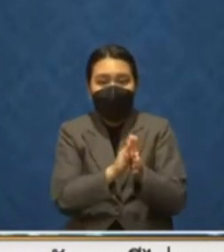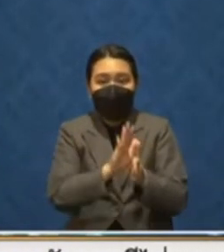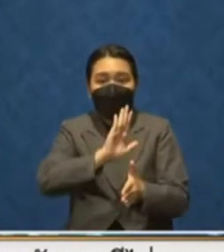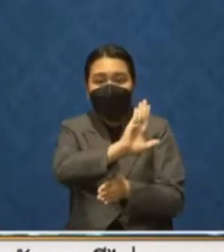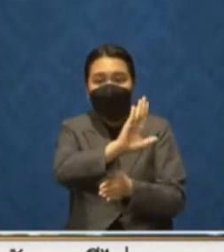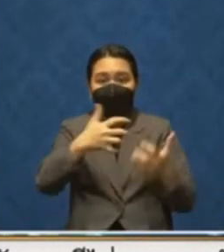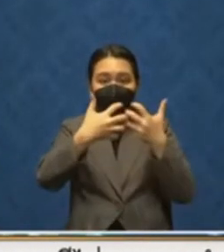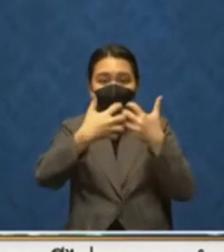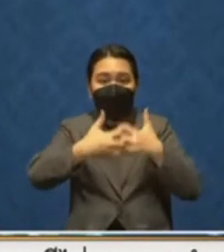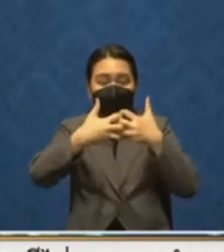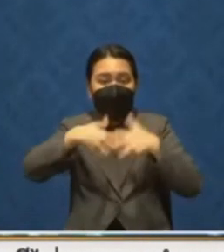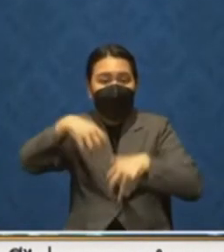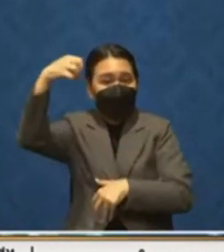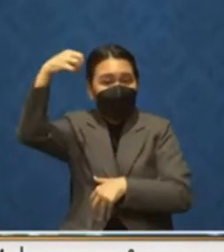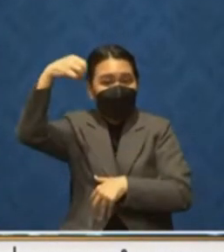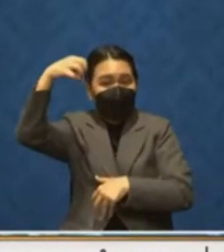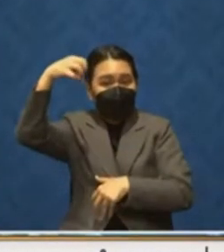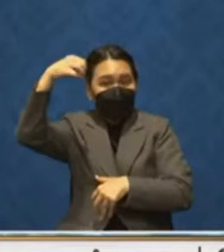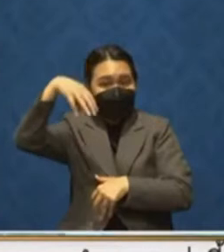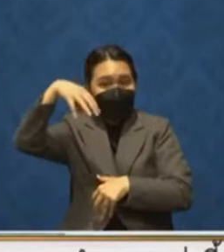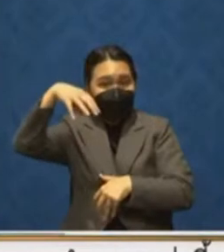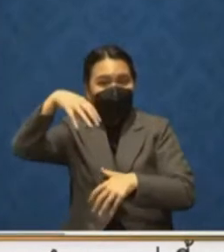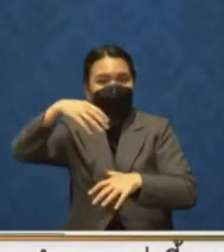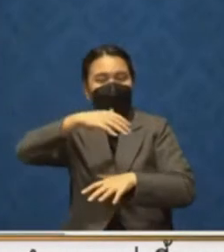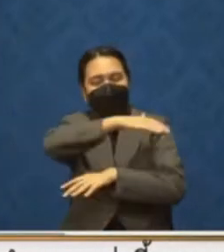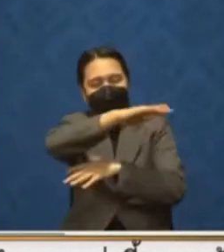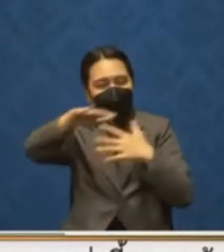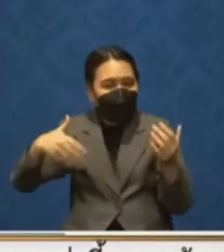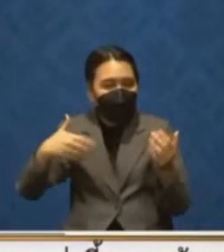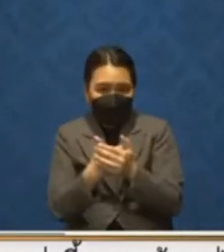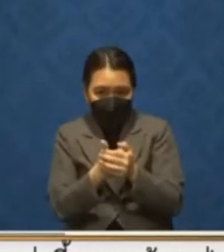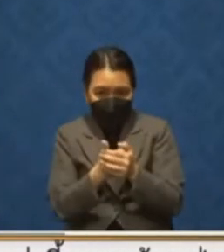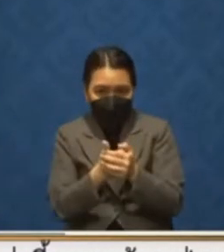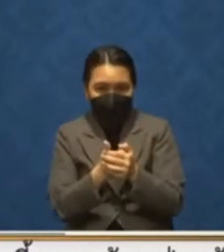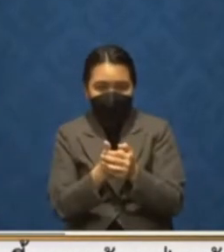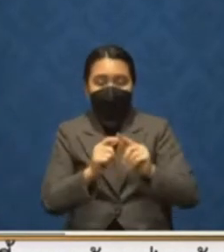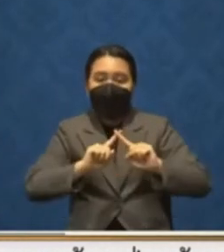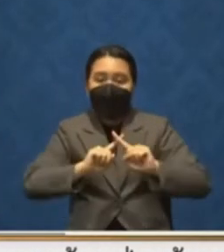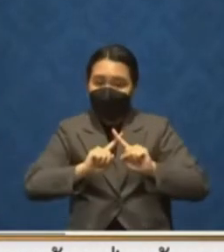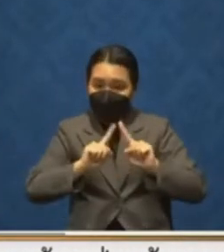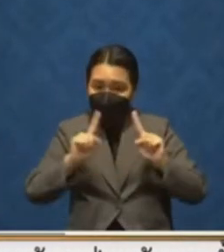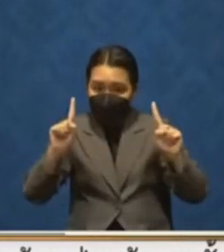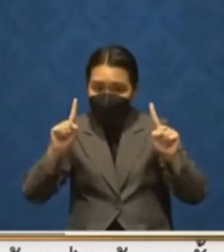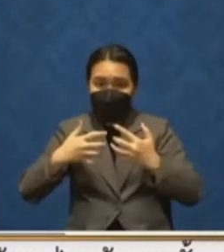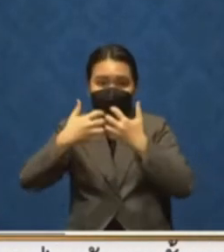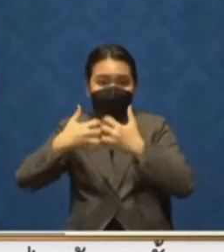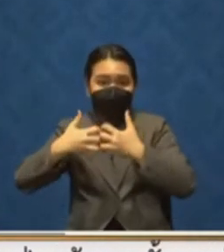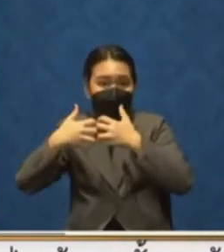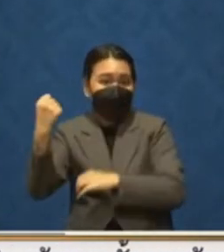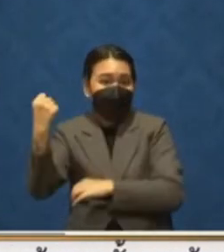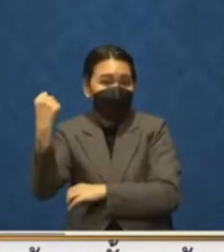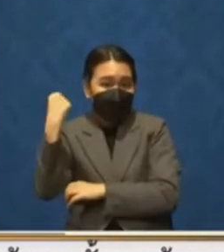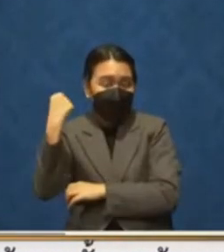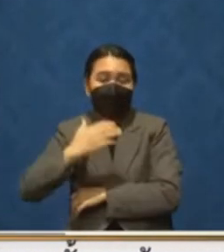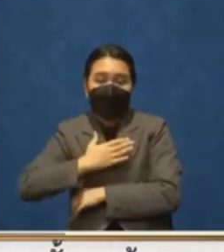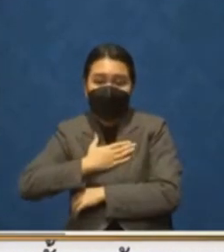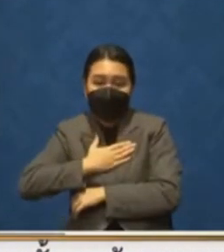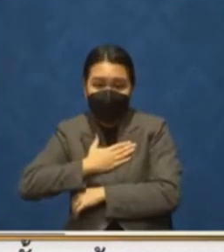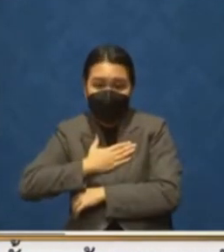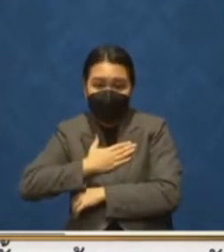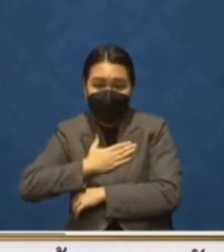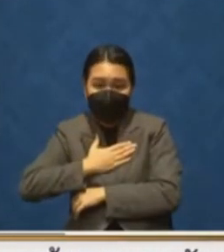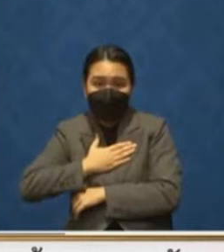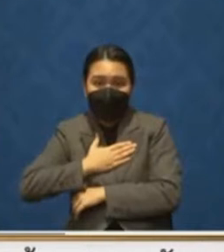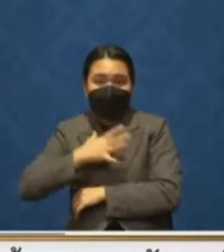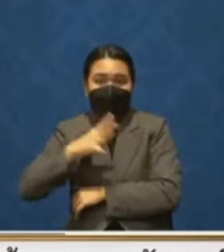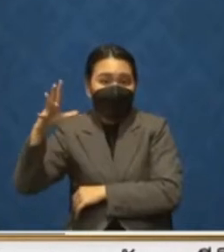ไฟฟ้าทุกประเภทเชื้อเพลิงแต่กำลังการผลิตที่ผมมาใช้คือกำลังการผลิต